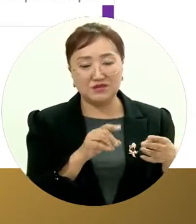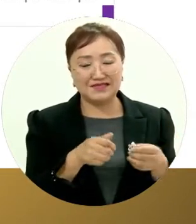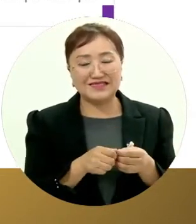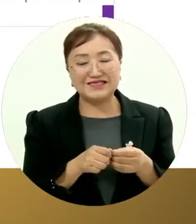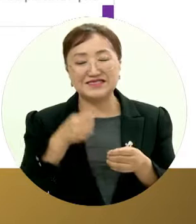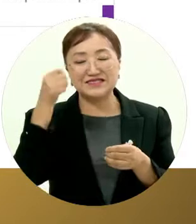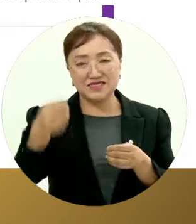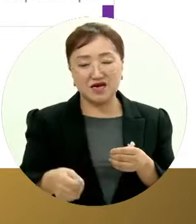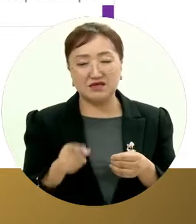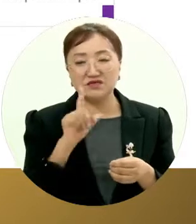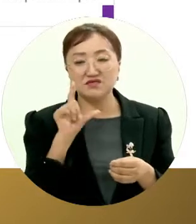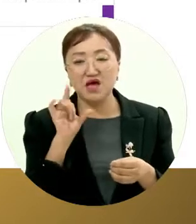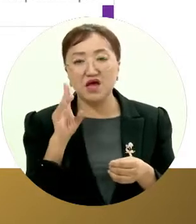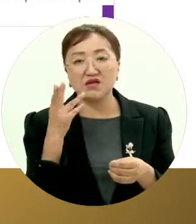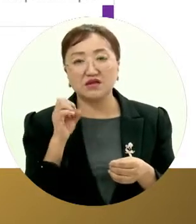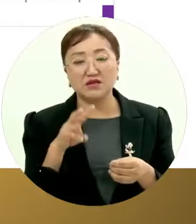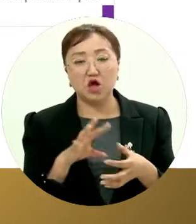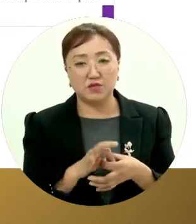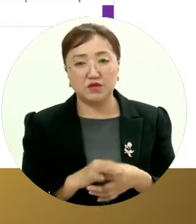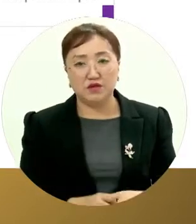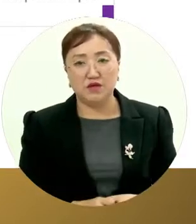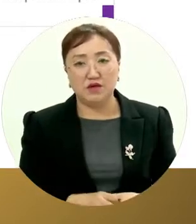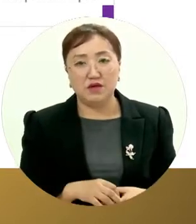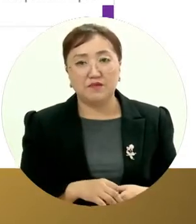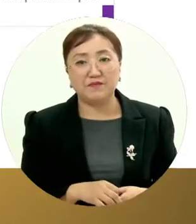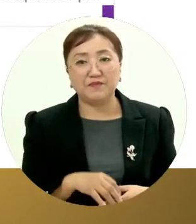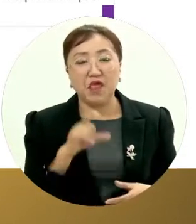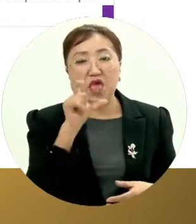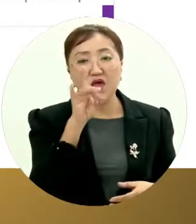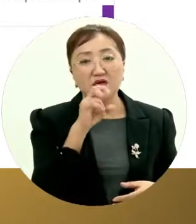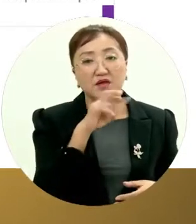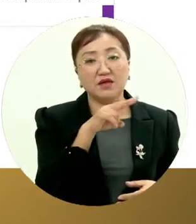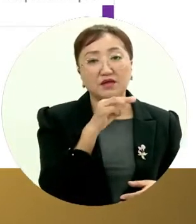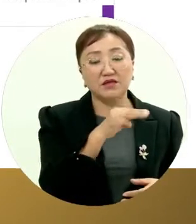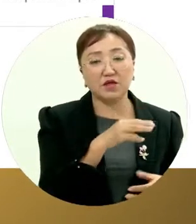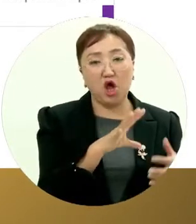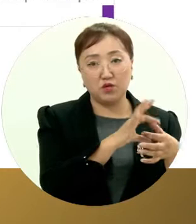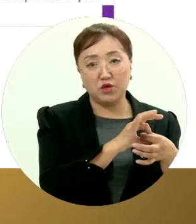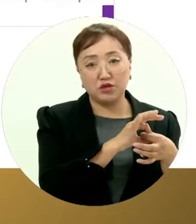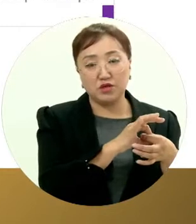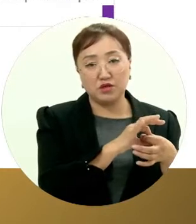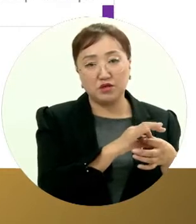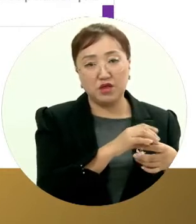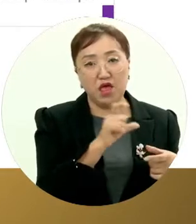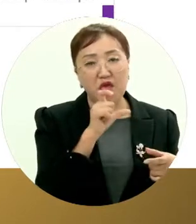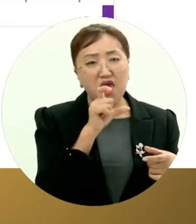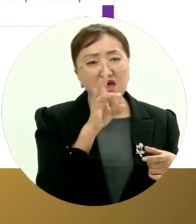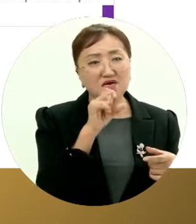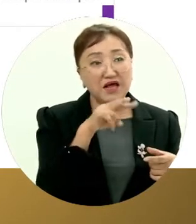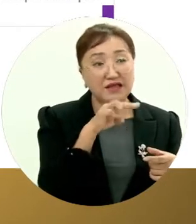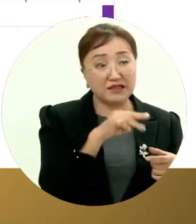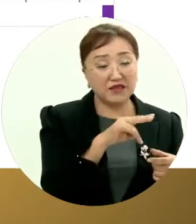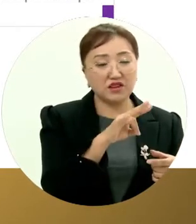нь зардлаас үүдэлтэй инфляц гэж. Эрэлтээс үүдэлтэй инфляцыг даваад үзье. Альва юмны эрэлт нийлүүлэлтэд